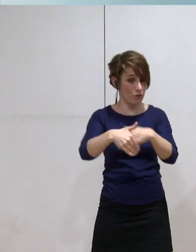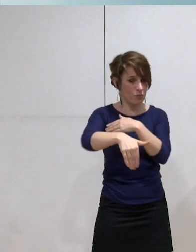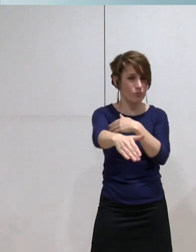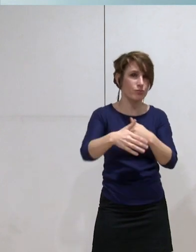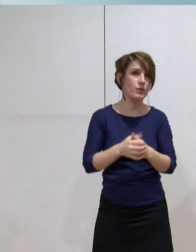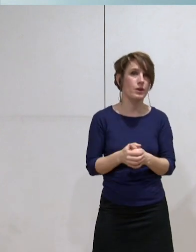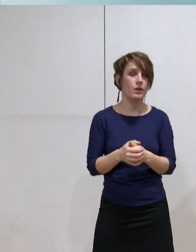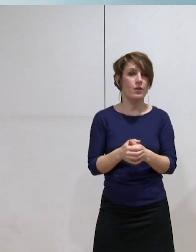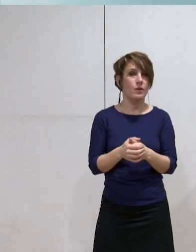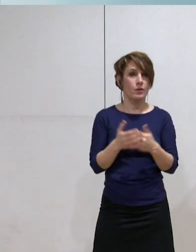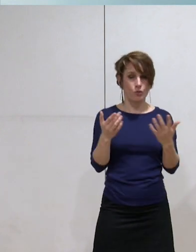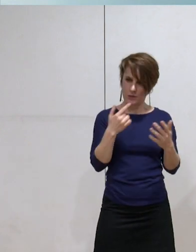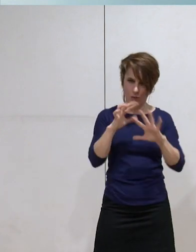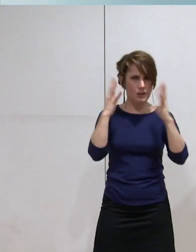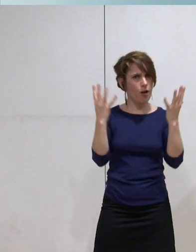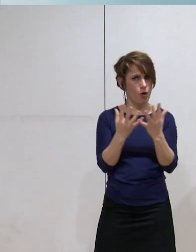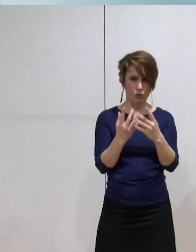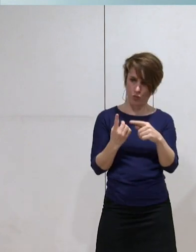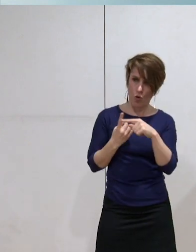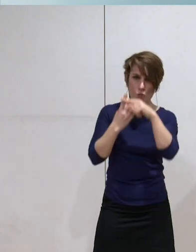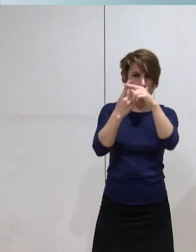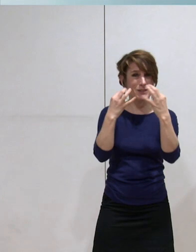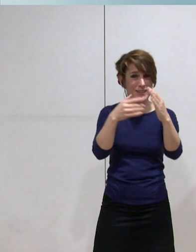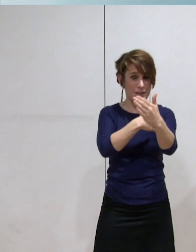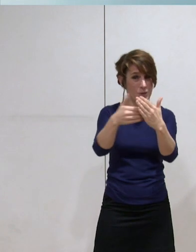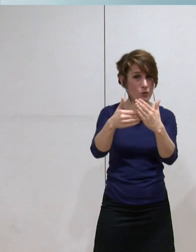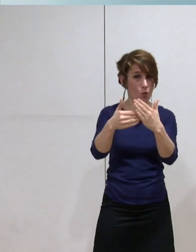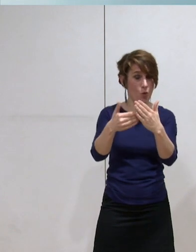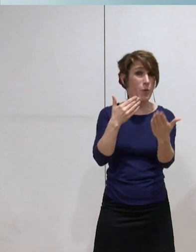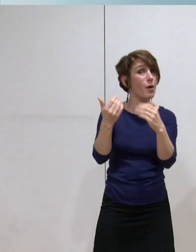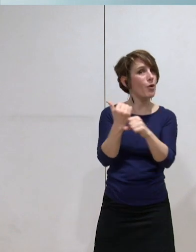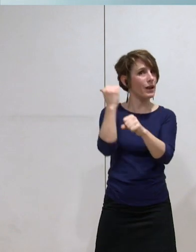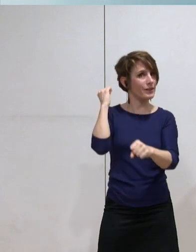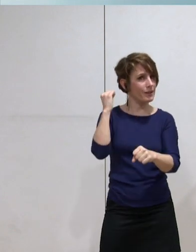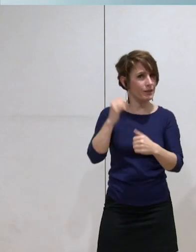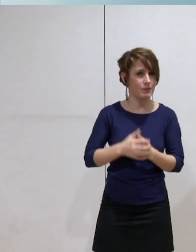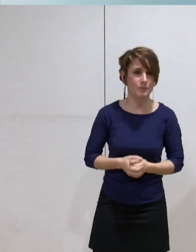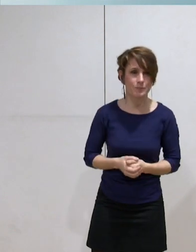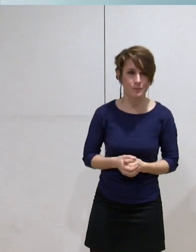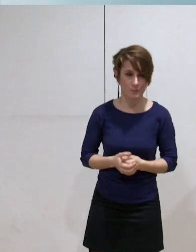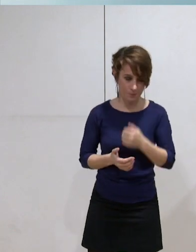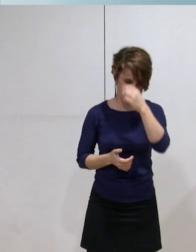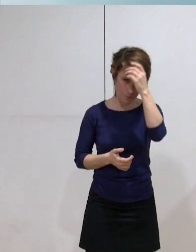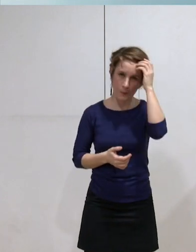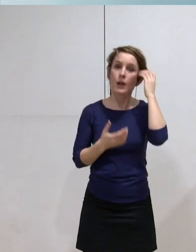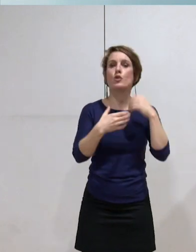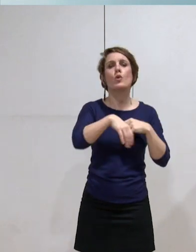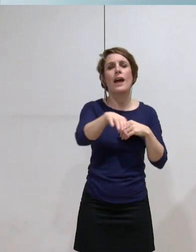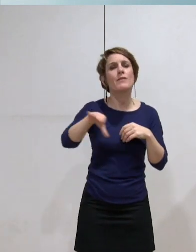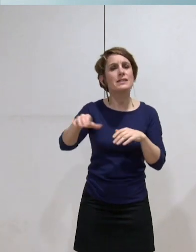à périmètre constant de près de 10 millions d'euros sur 2016 par rapport à 2005 alors quels sont ces principaux